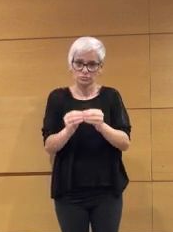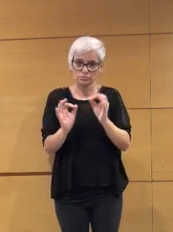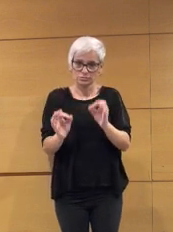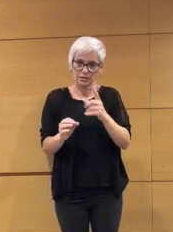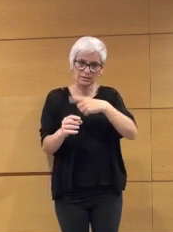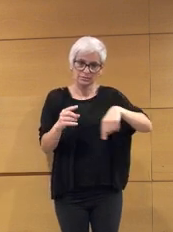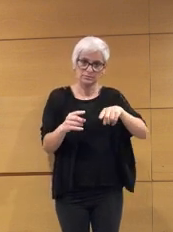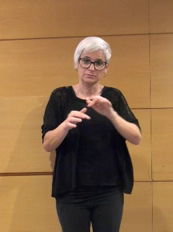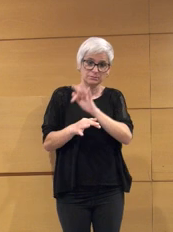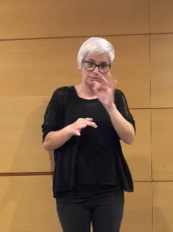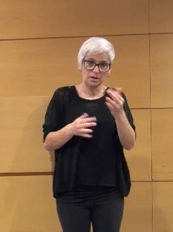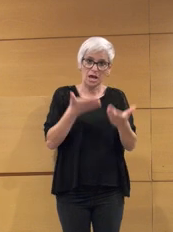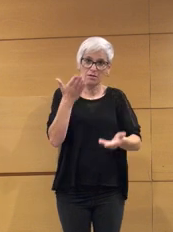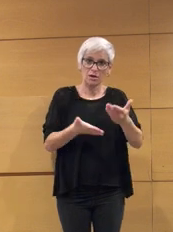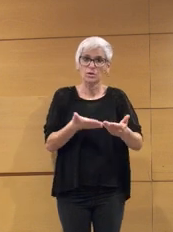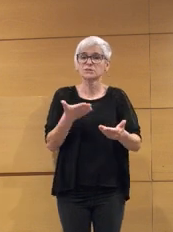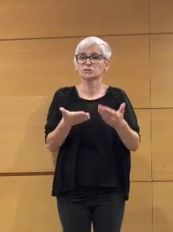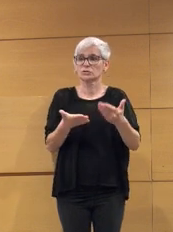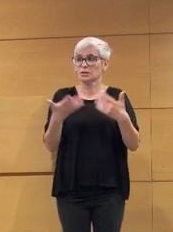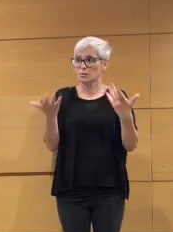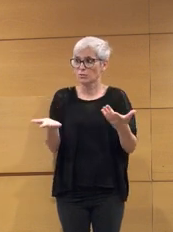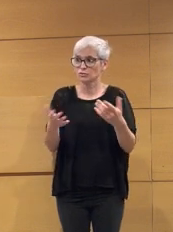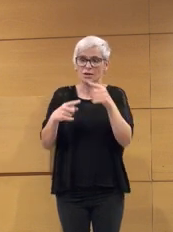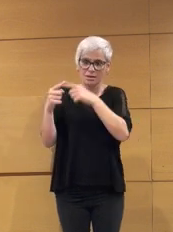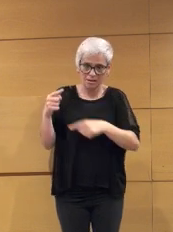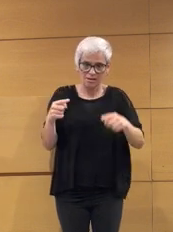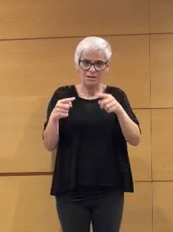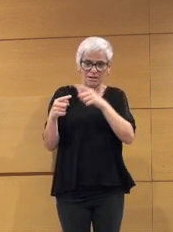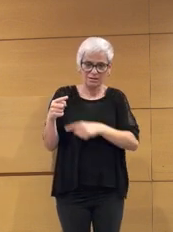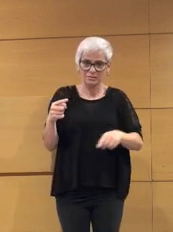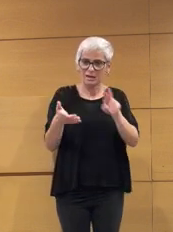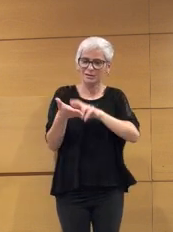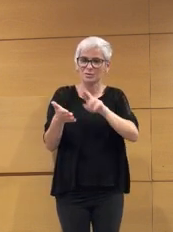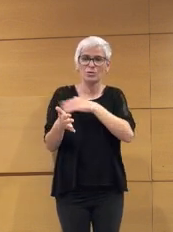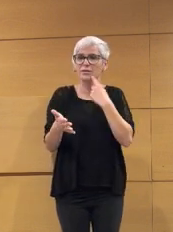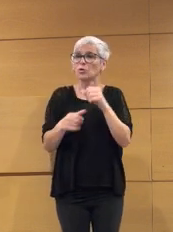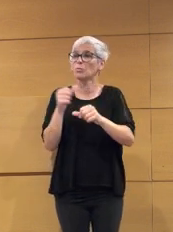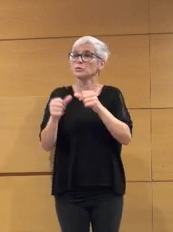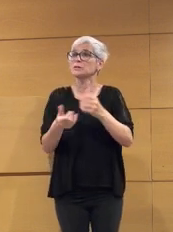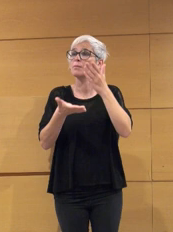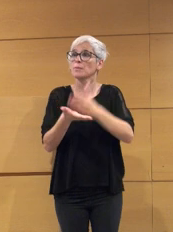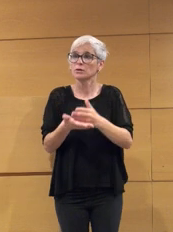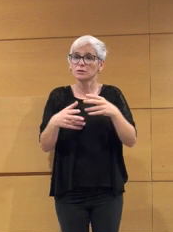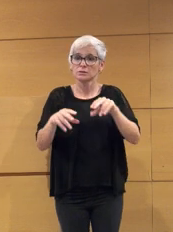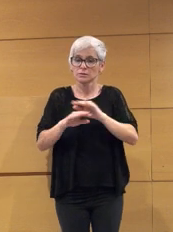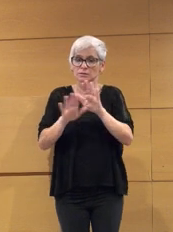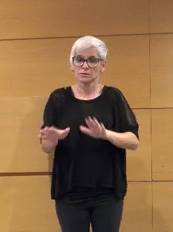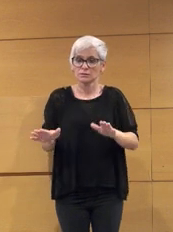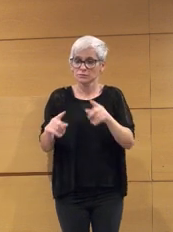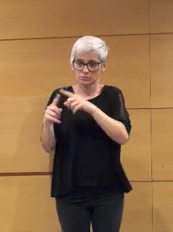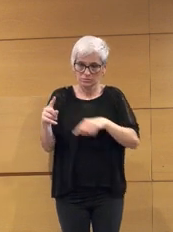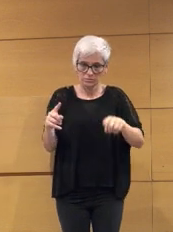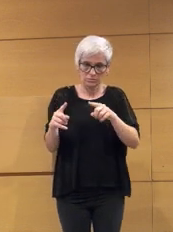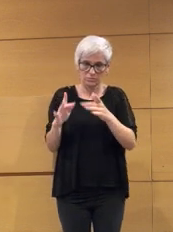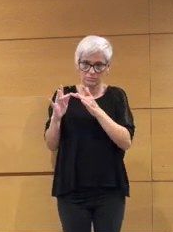l'avaluació, no? I llavors és àgil, és iteratiu. O sigui, no és un procés que acaba en un desenvolupament puntual, sinó